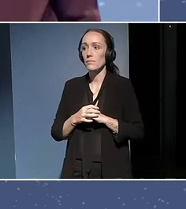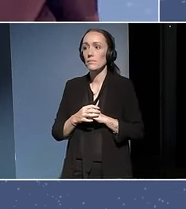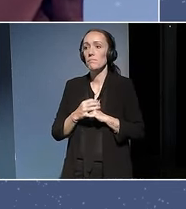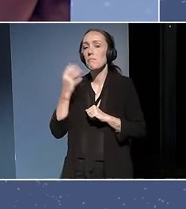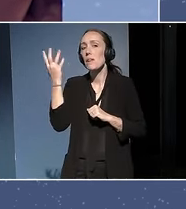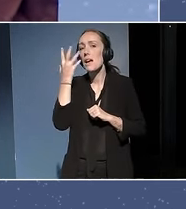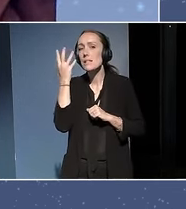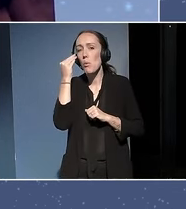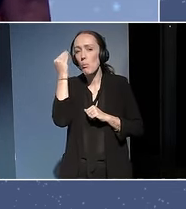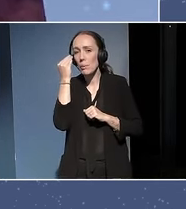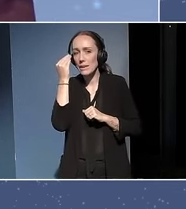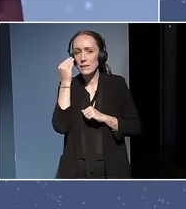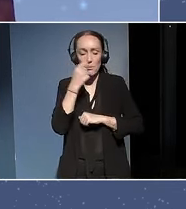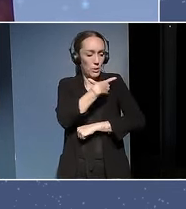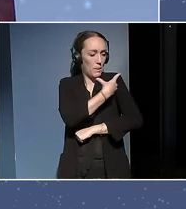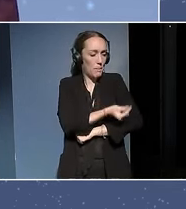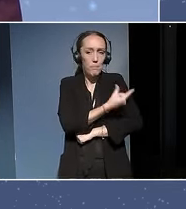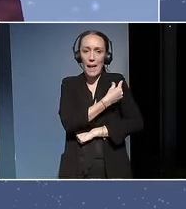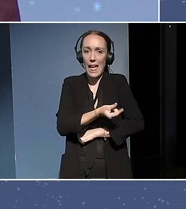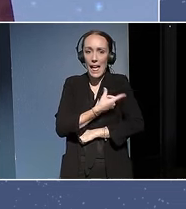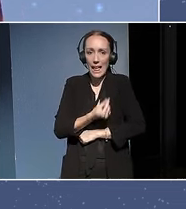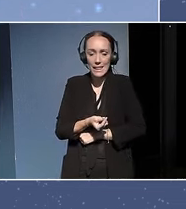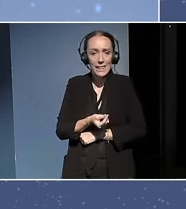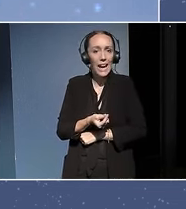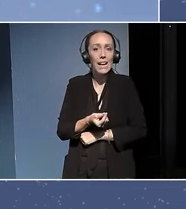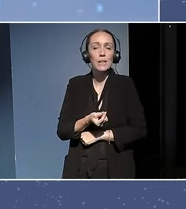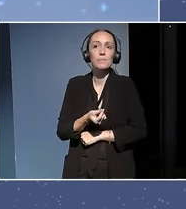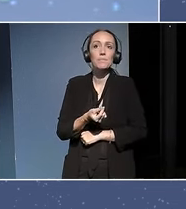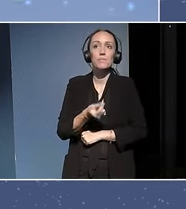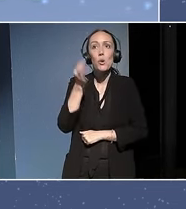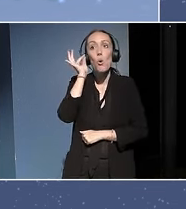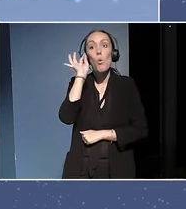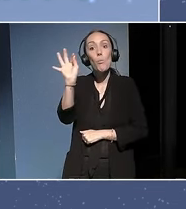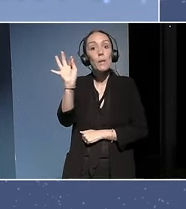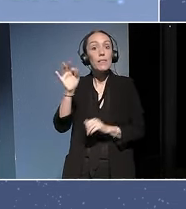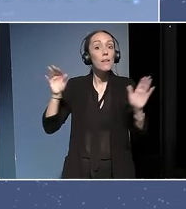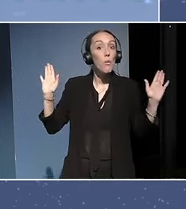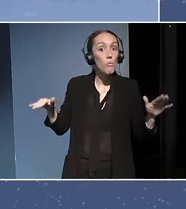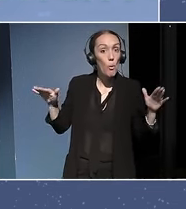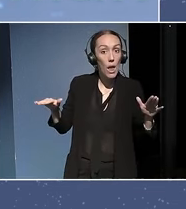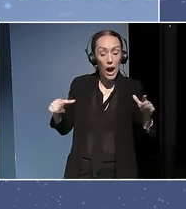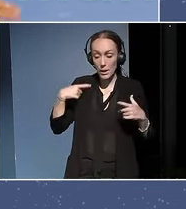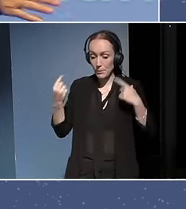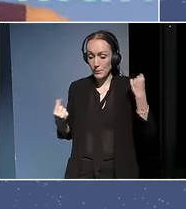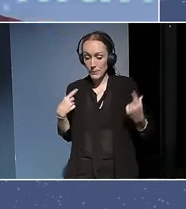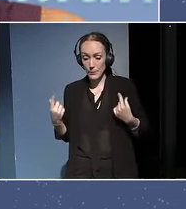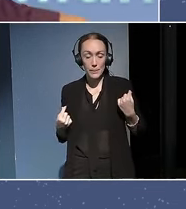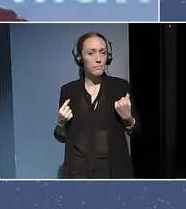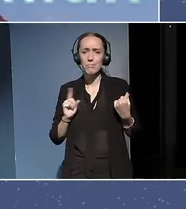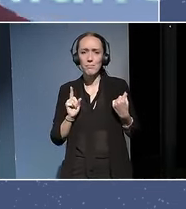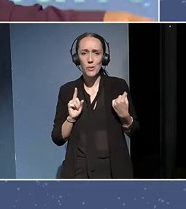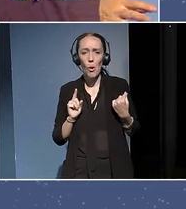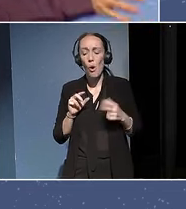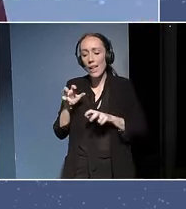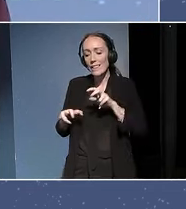pensate anche le penne e le piume non sono comparse per con la funzione di far volare sono comparse in piccoli